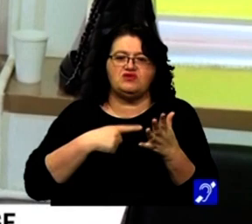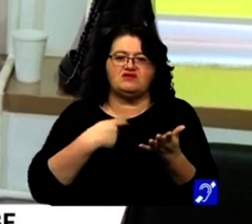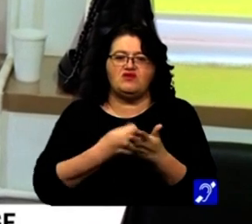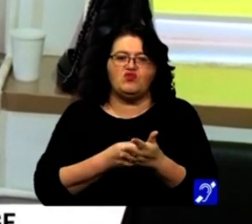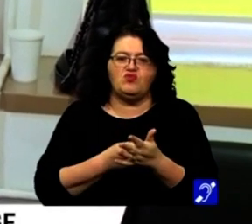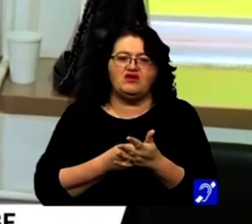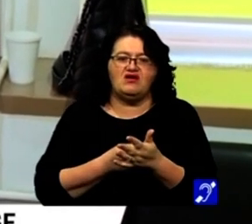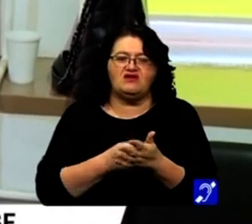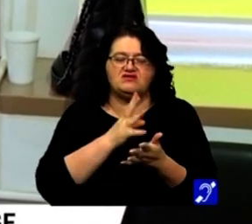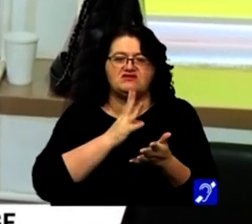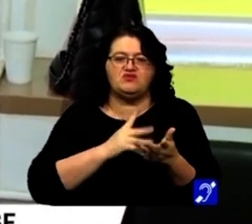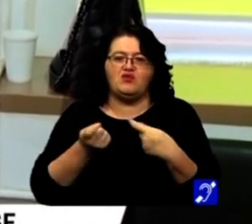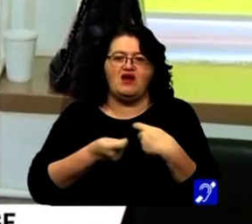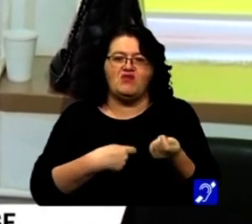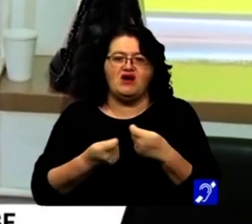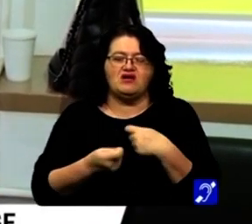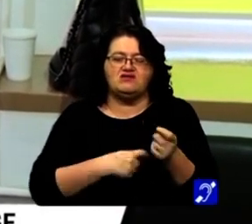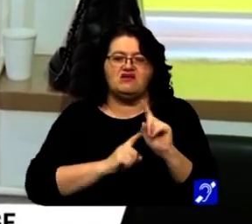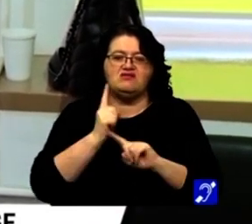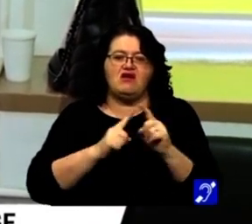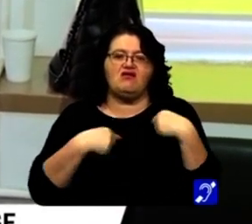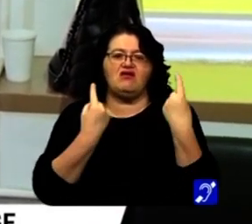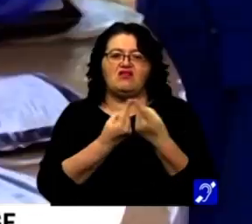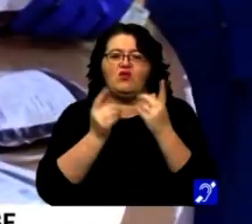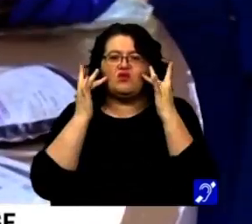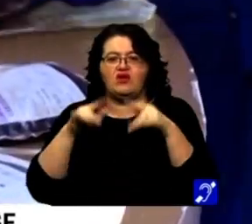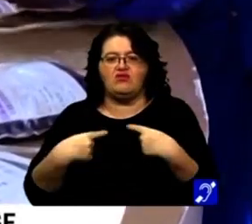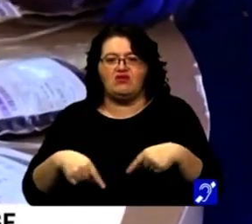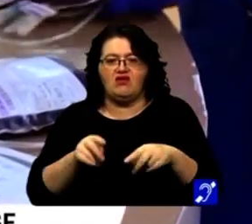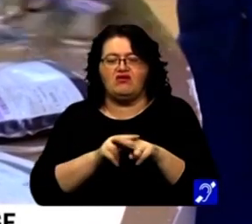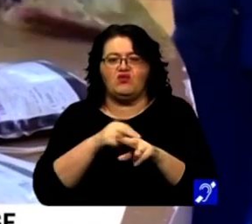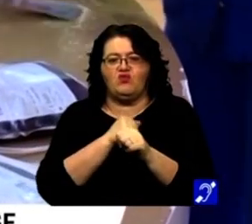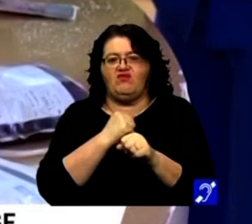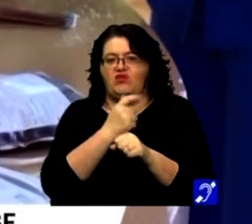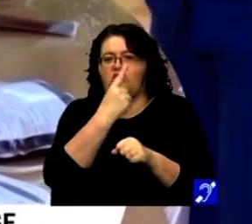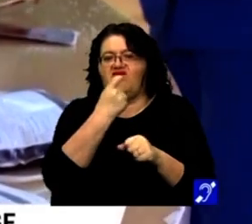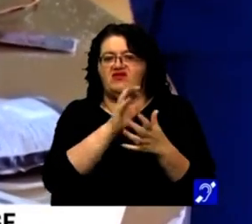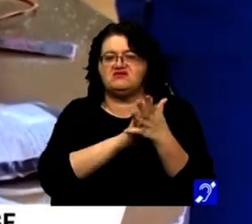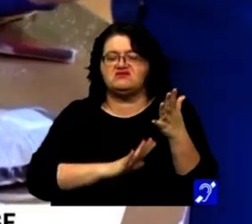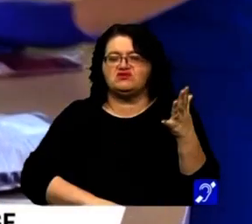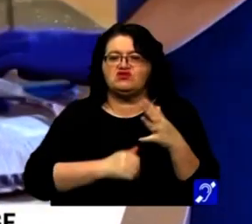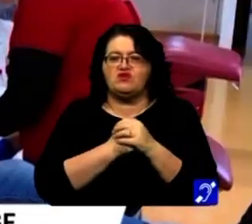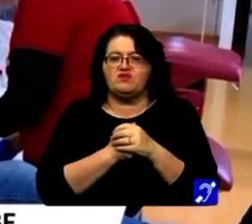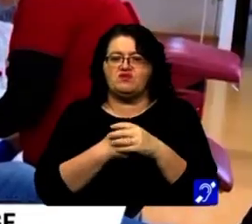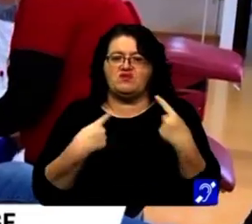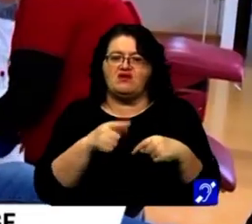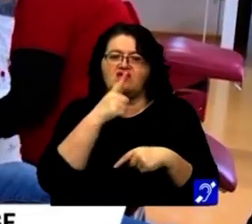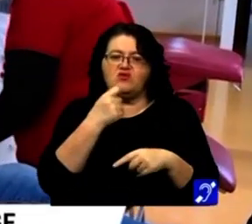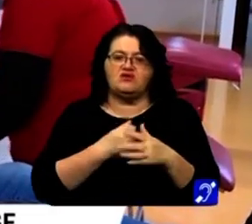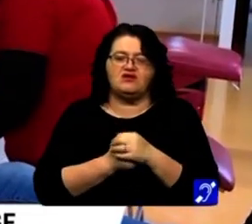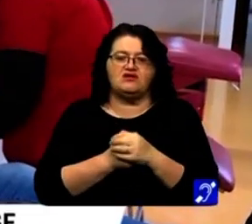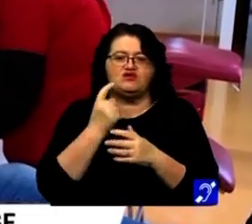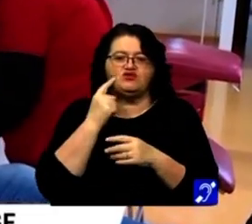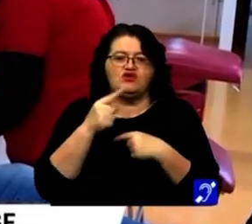cumpărat pur și simplu de la magazin și dacă nu sunt donatori, nu prea e de unde. Știi